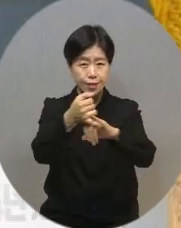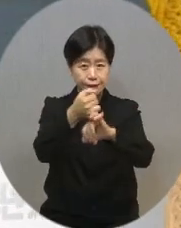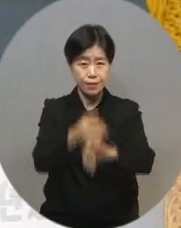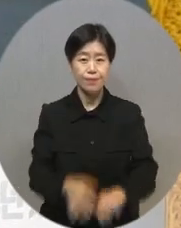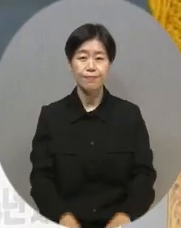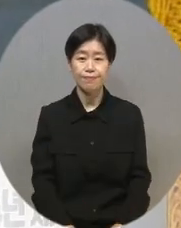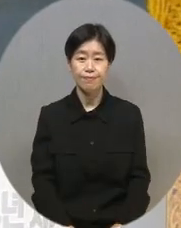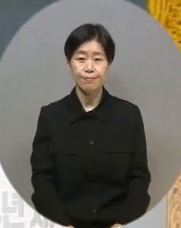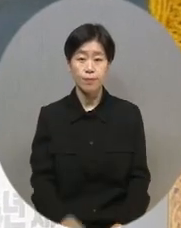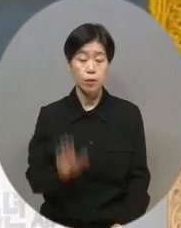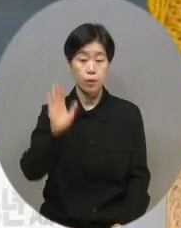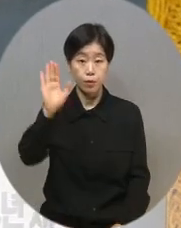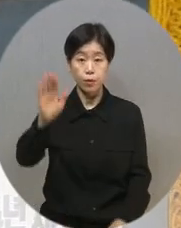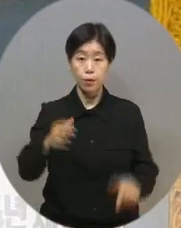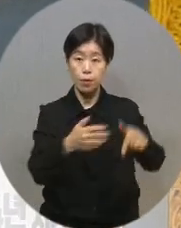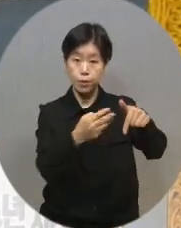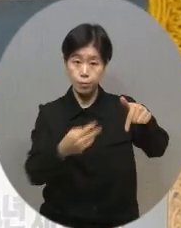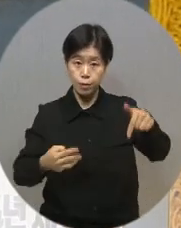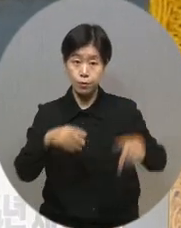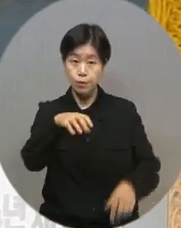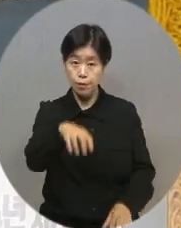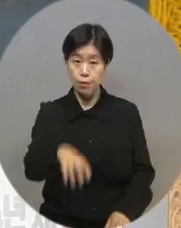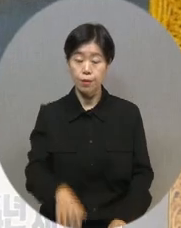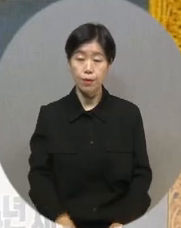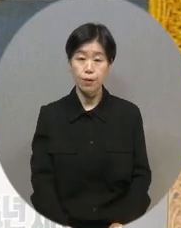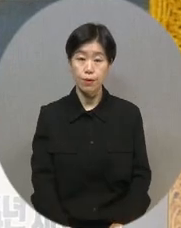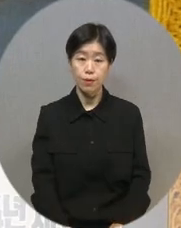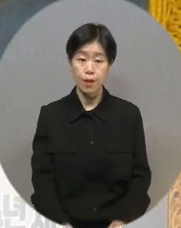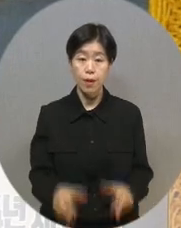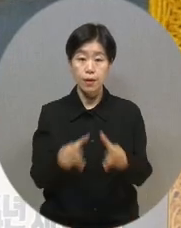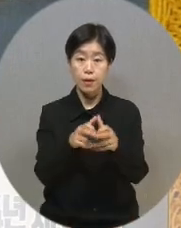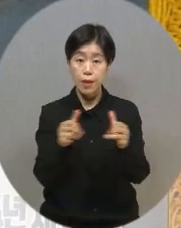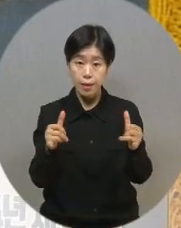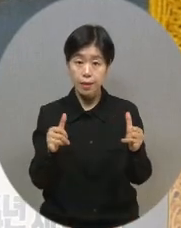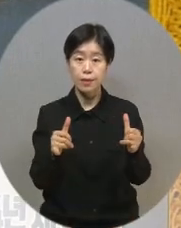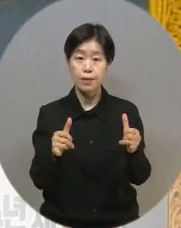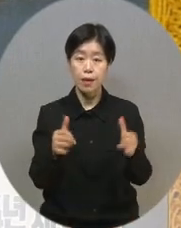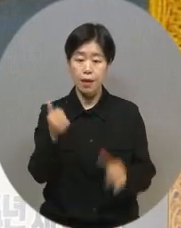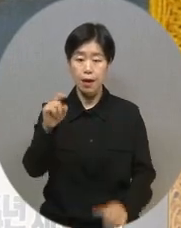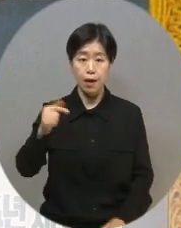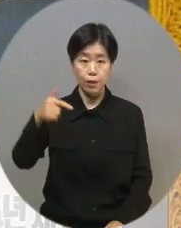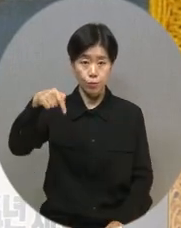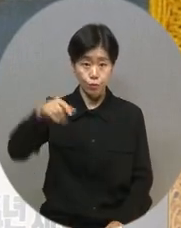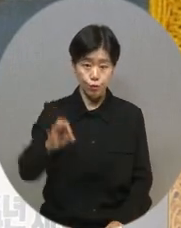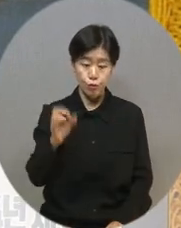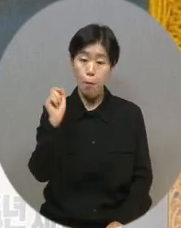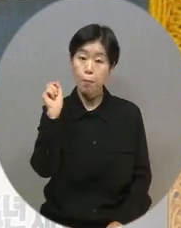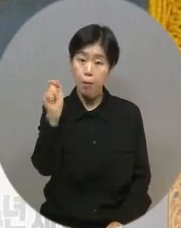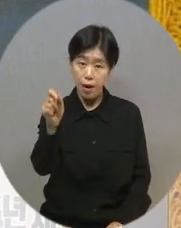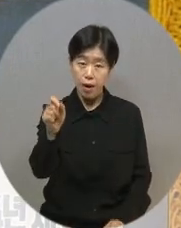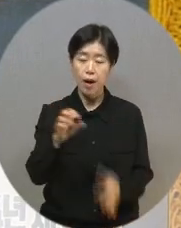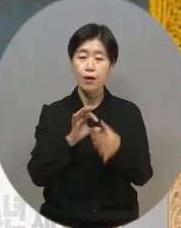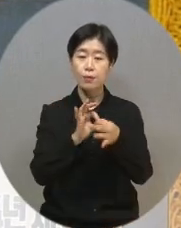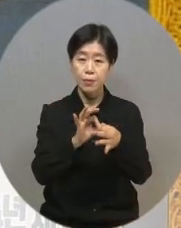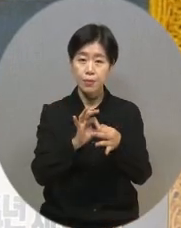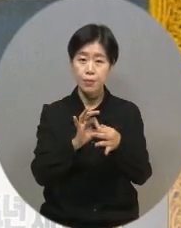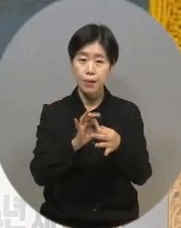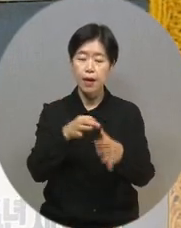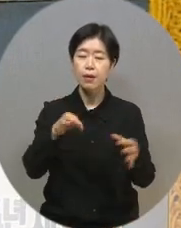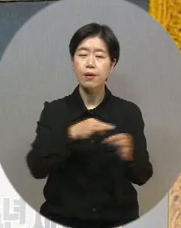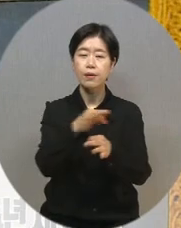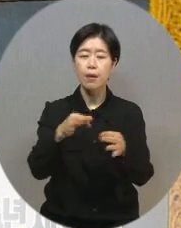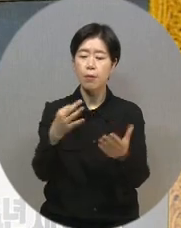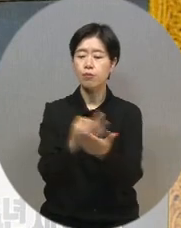있습니다. 앞으로도 금천구에서는 많은 장애인들이 한궁을 통해서 경제활동을 할 수